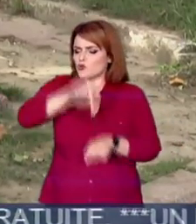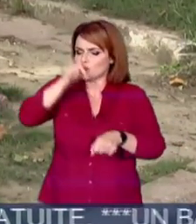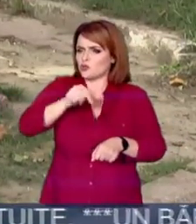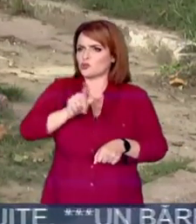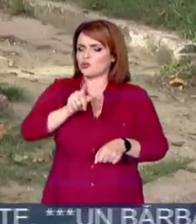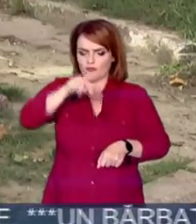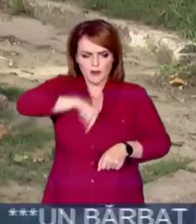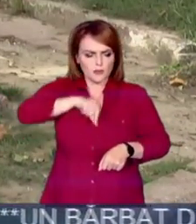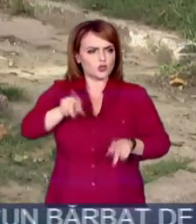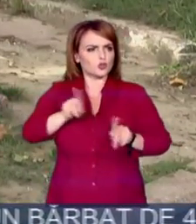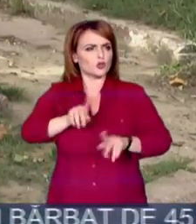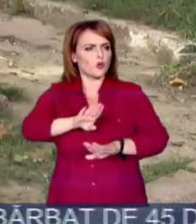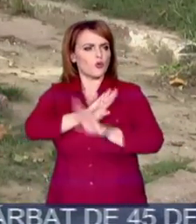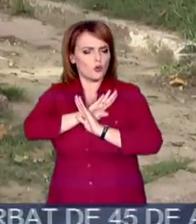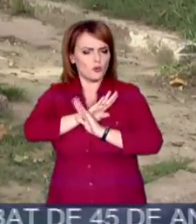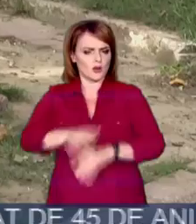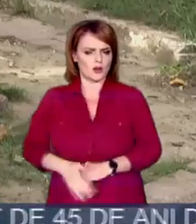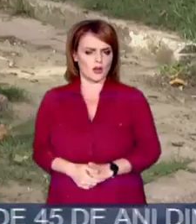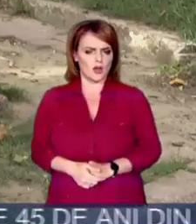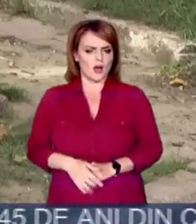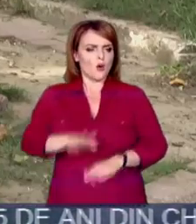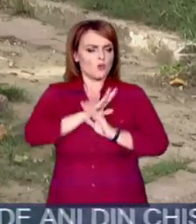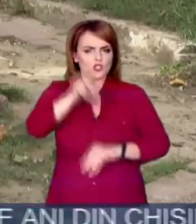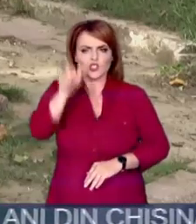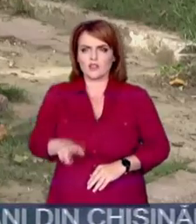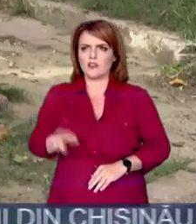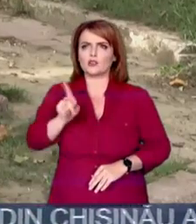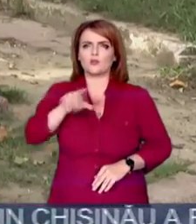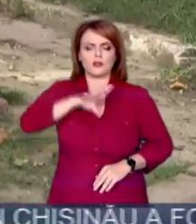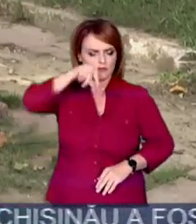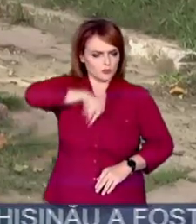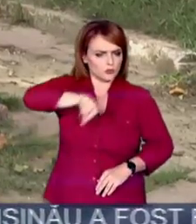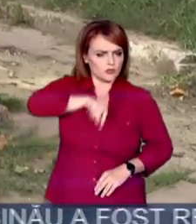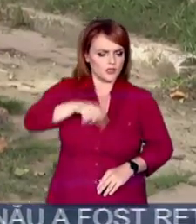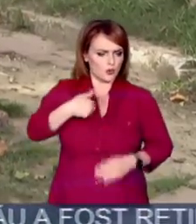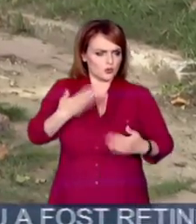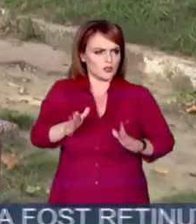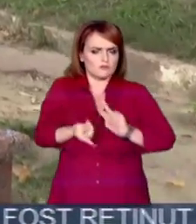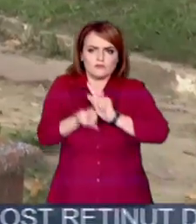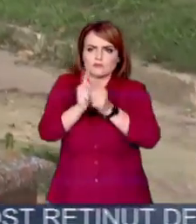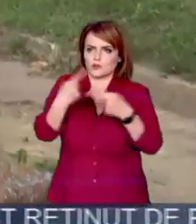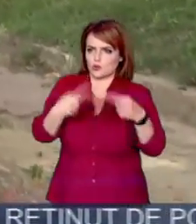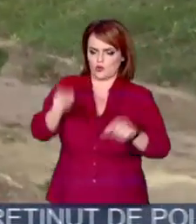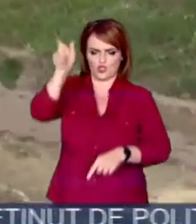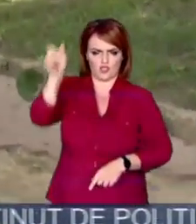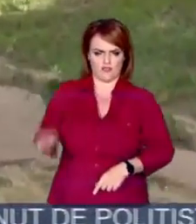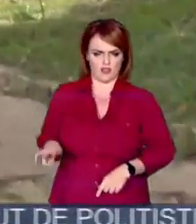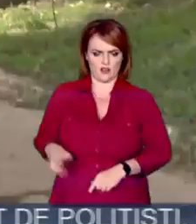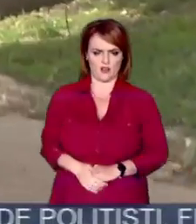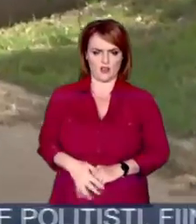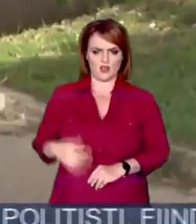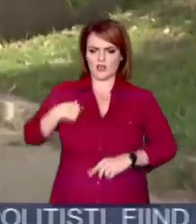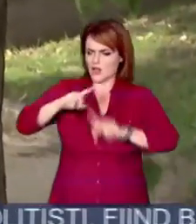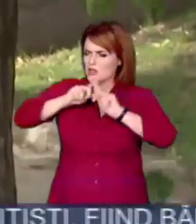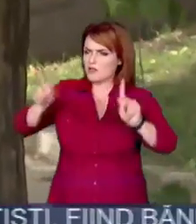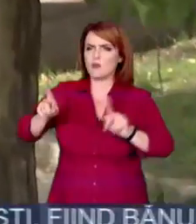este. A murit un om care a fost înainte. Eu sunt deja cu totul alt om. Eu nu o să mai fiu cum